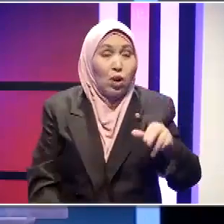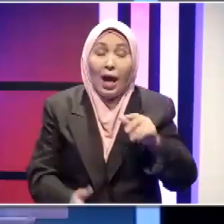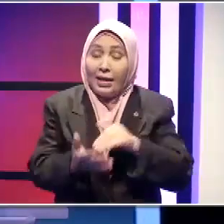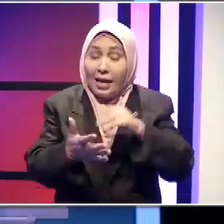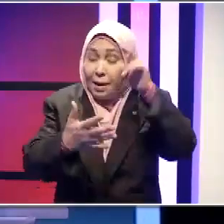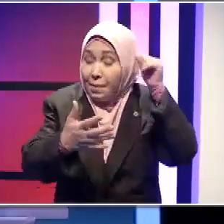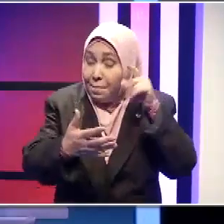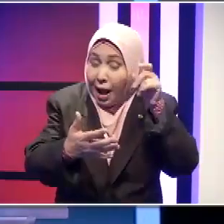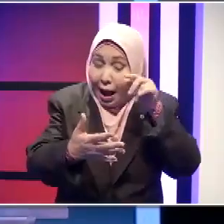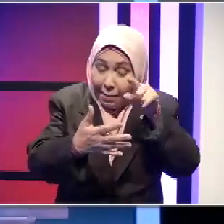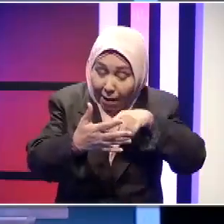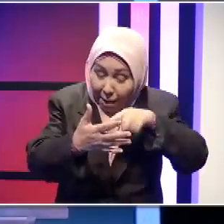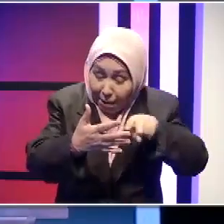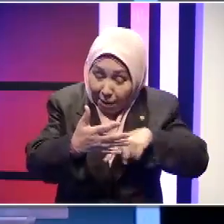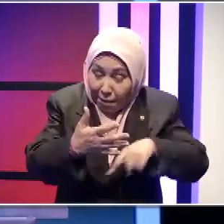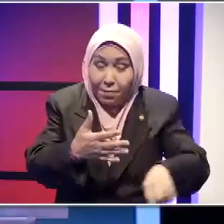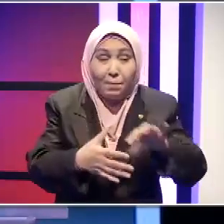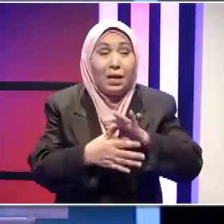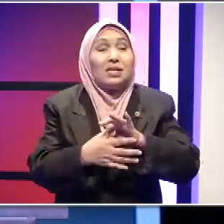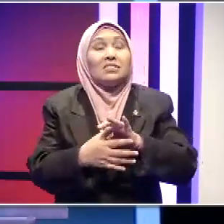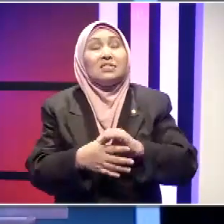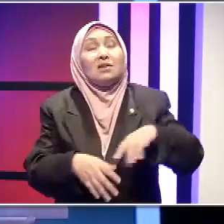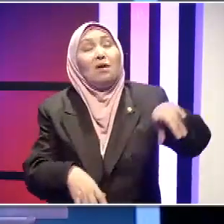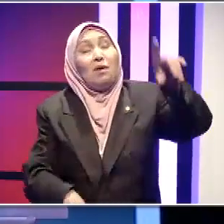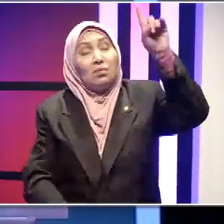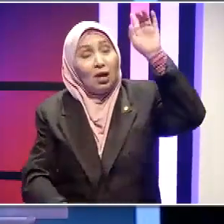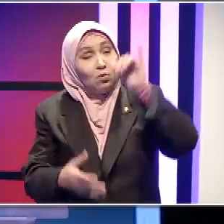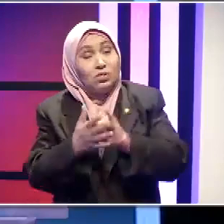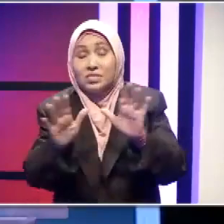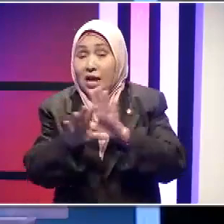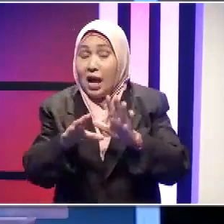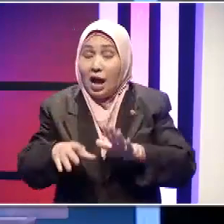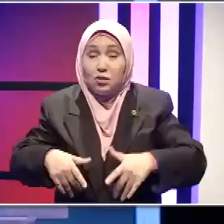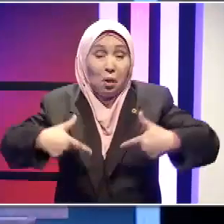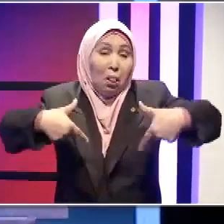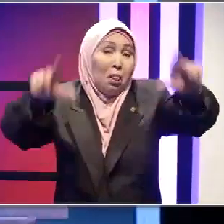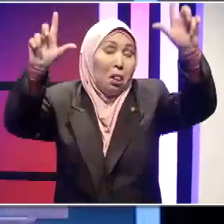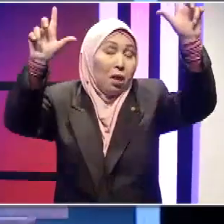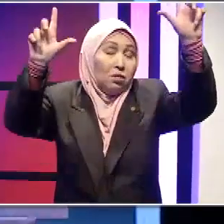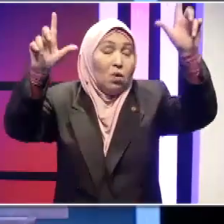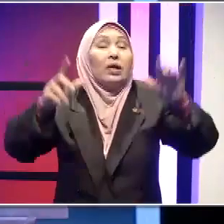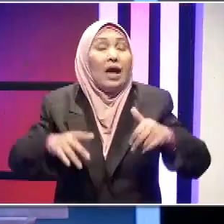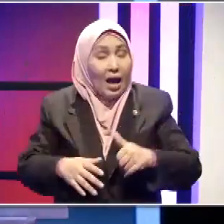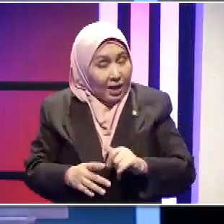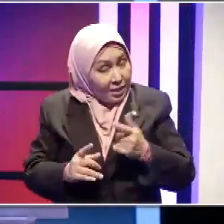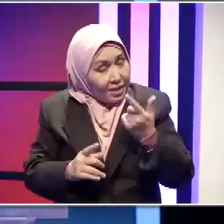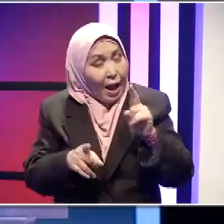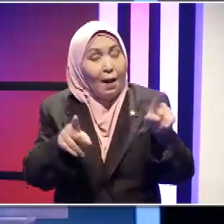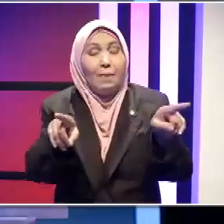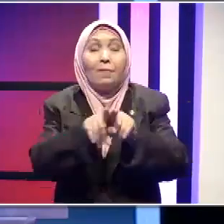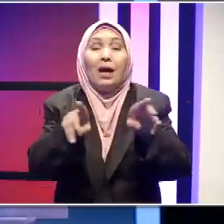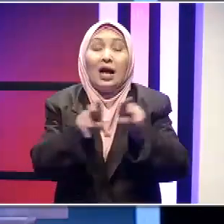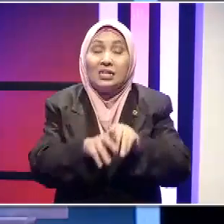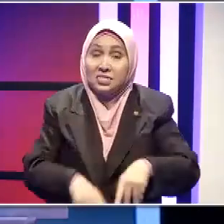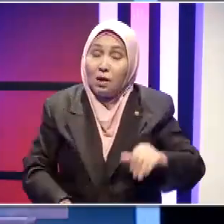memahami dan menelusuri isikan Doni Allah penyedia gini kita jangan lepaskan peluang dana seperti yang Safa subuh tadi sangat-sangat